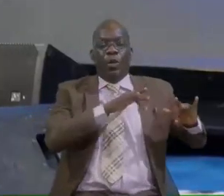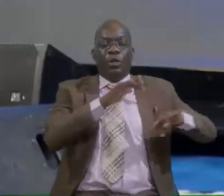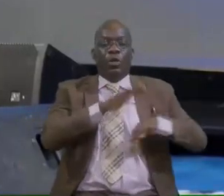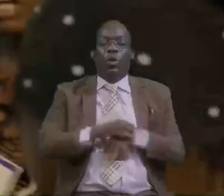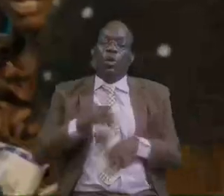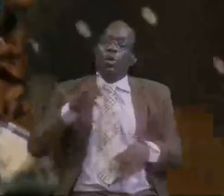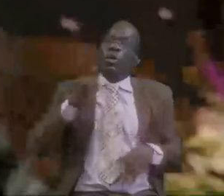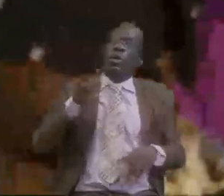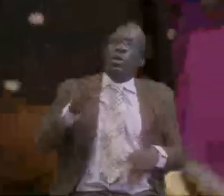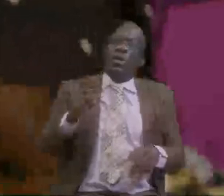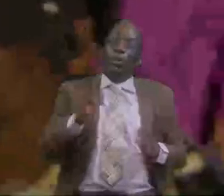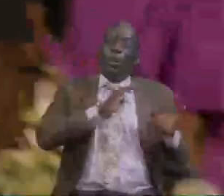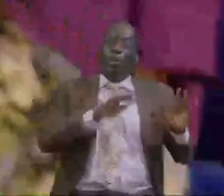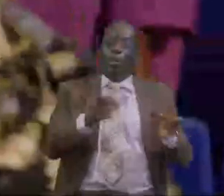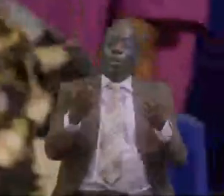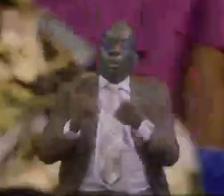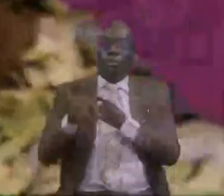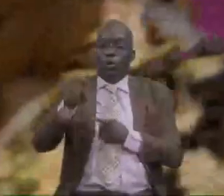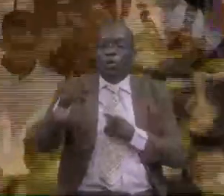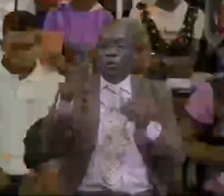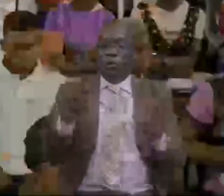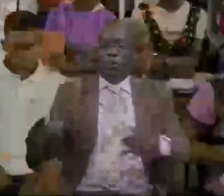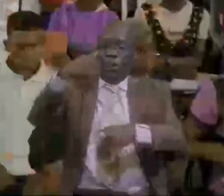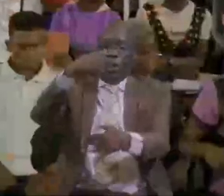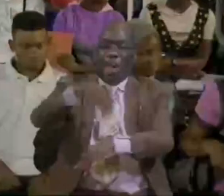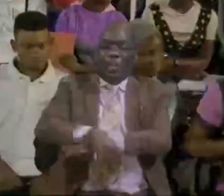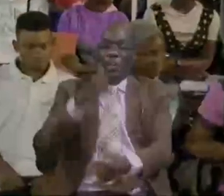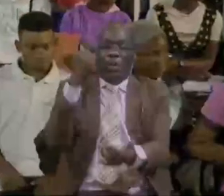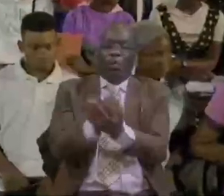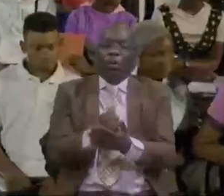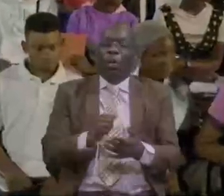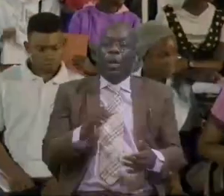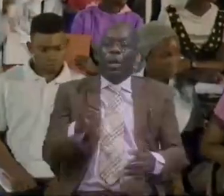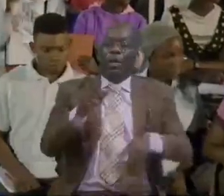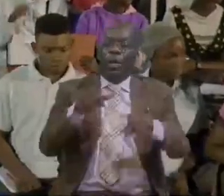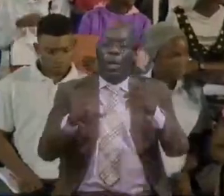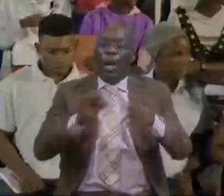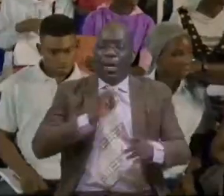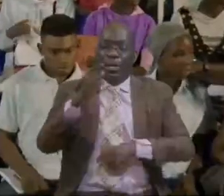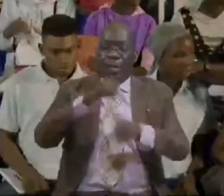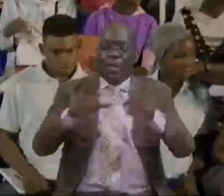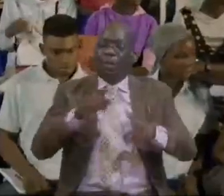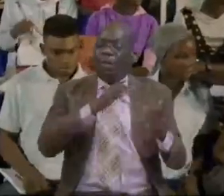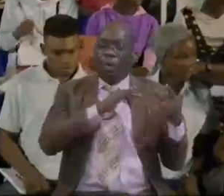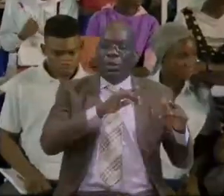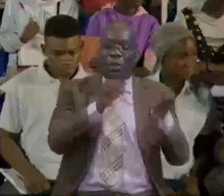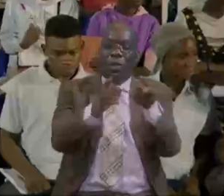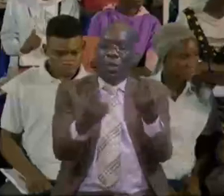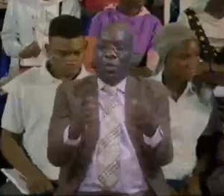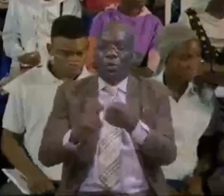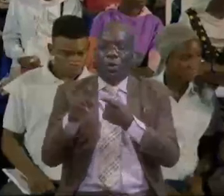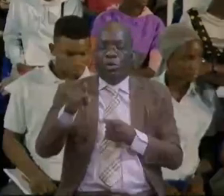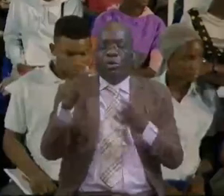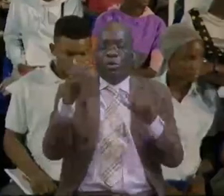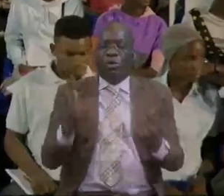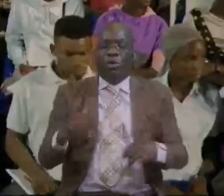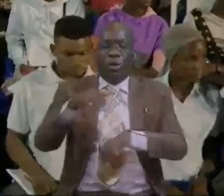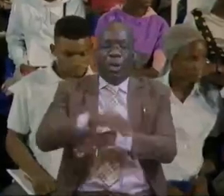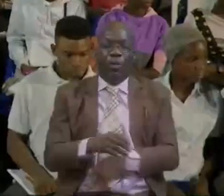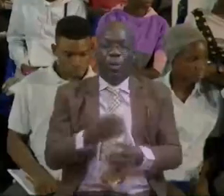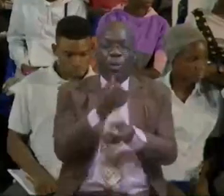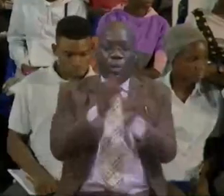de pardonner. La miséricorde te parvient ce soir. J'ai dit la miséricorde te parvient ce soir. Le salut, par